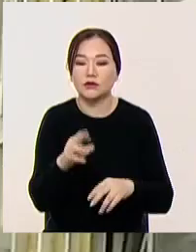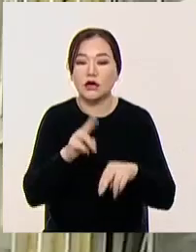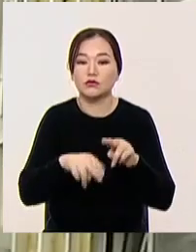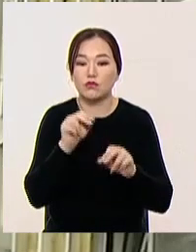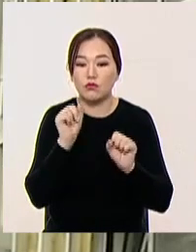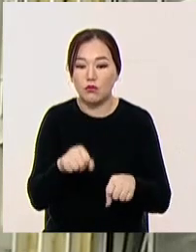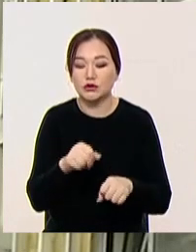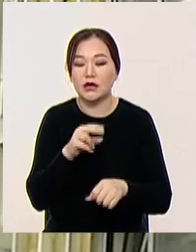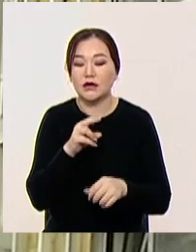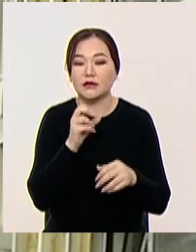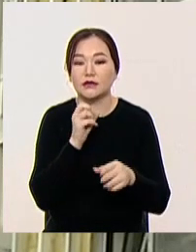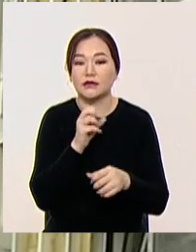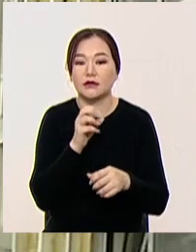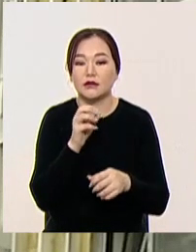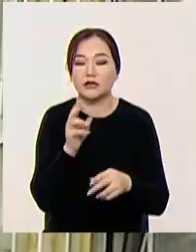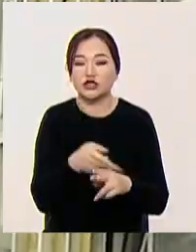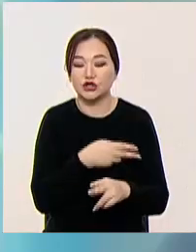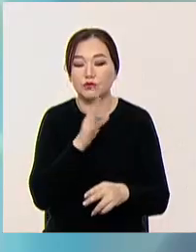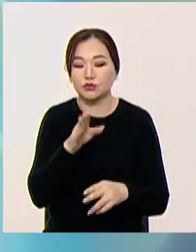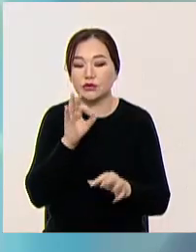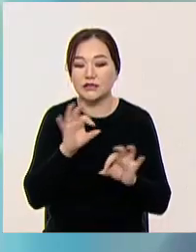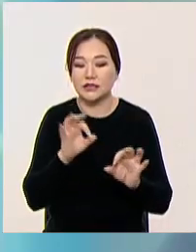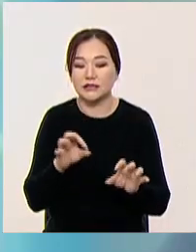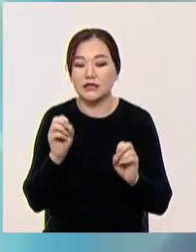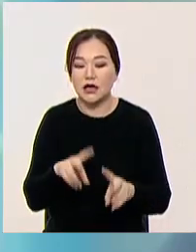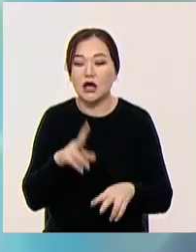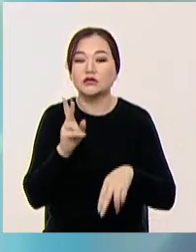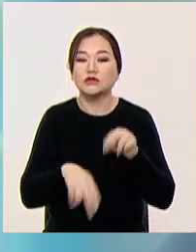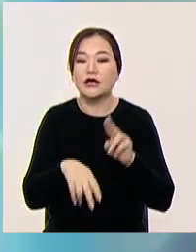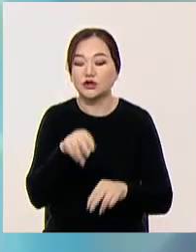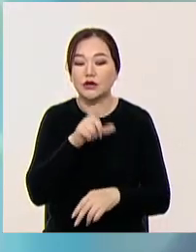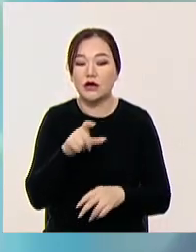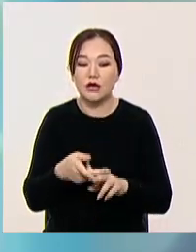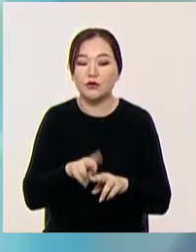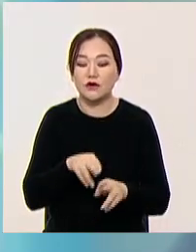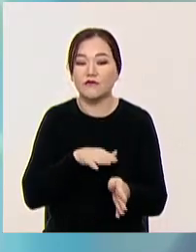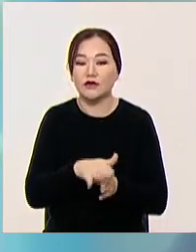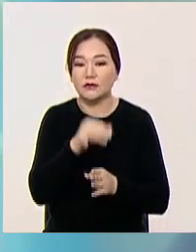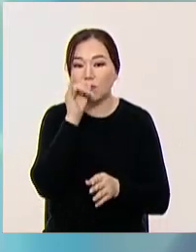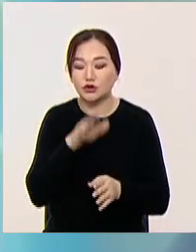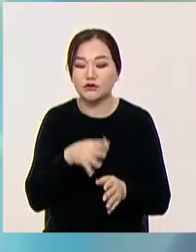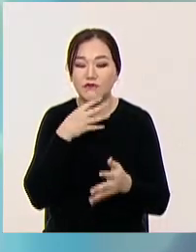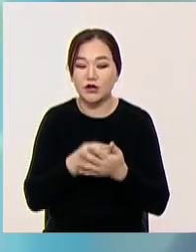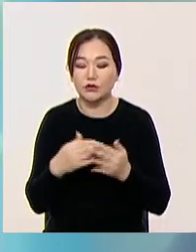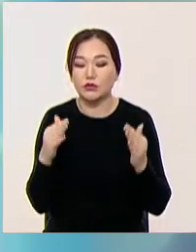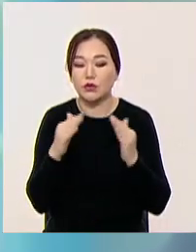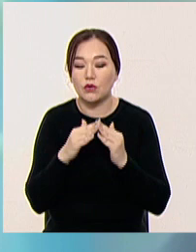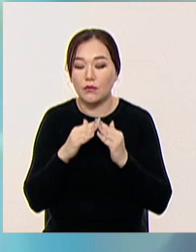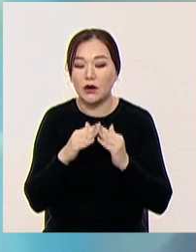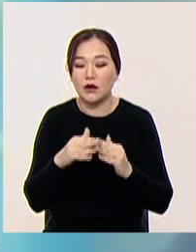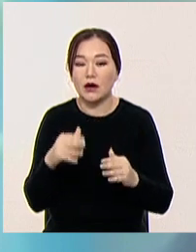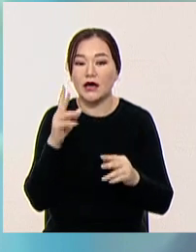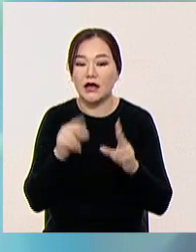может грозить дефолт, уверяют специалисты. Застройщики, которые не смогут реализовать свою недвижимость, при этом